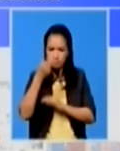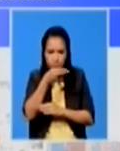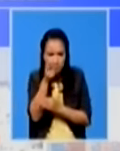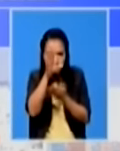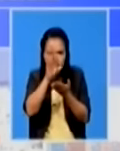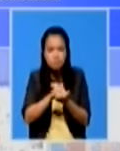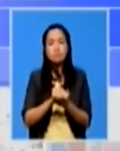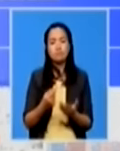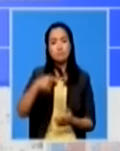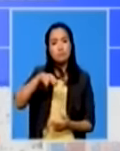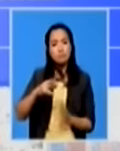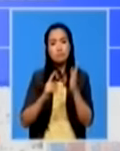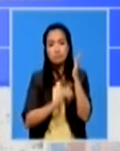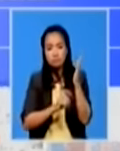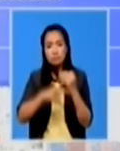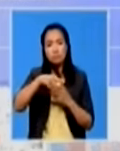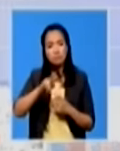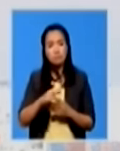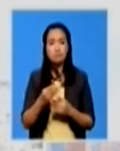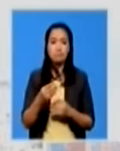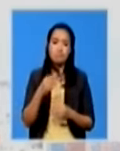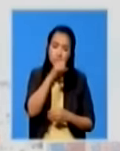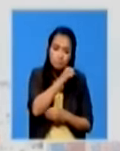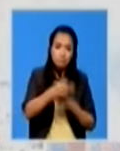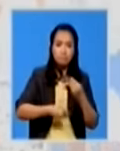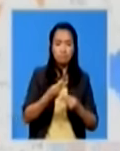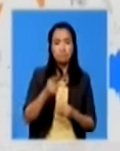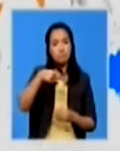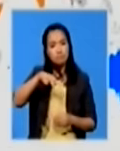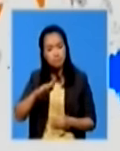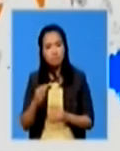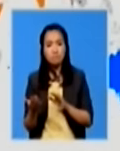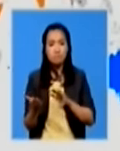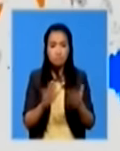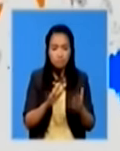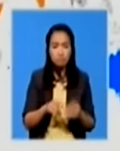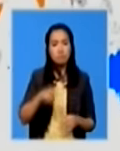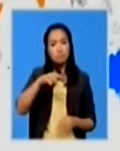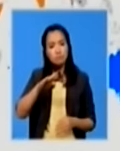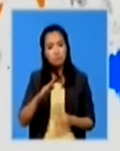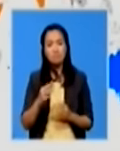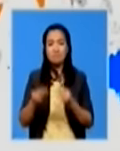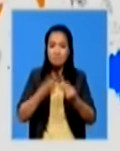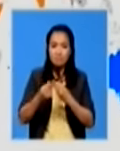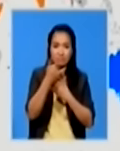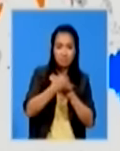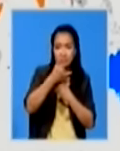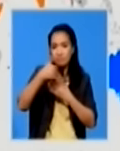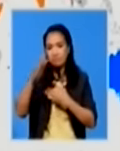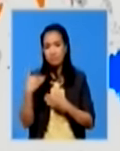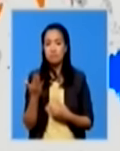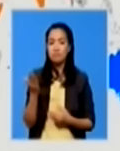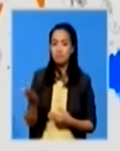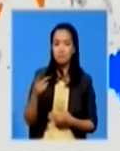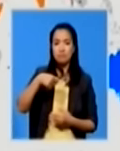แห่งประเทศไทยพรบความลับทางการค้าพรบล้มละลายกฎหมายตามพันธะระหว่างประเทศก็มีพรบสงว